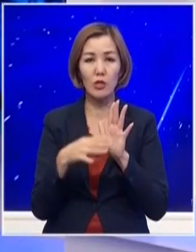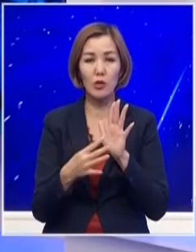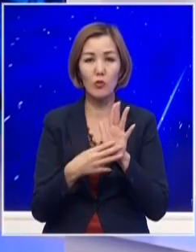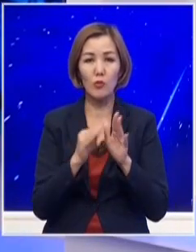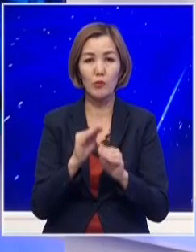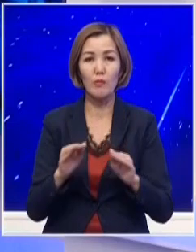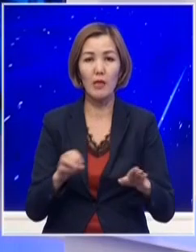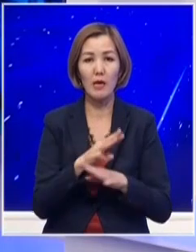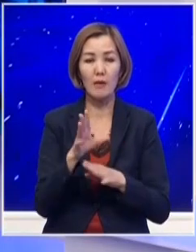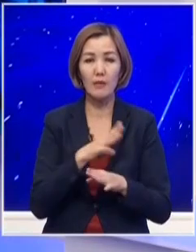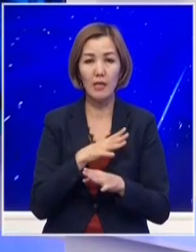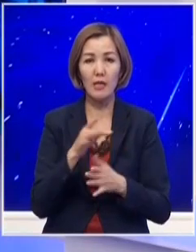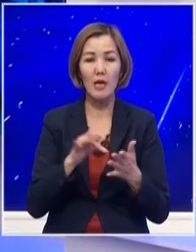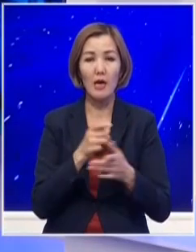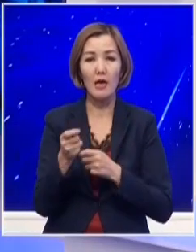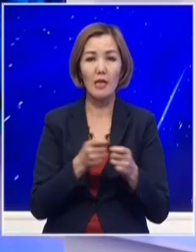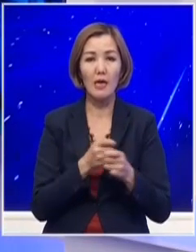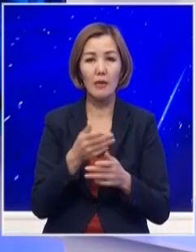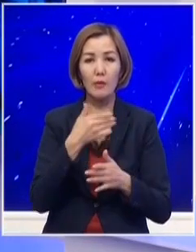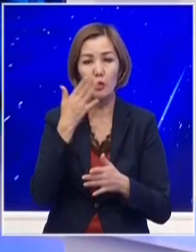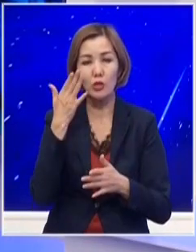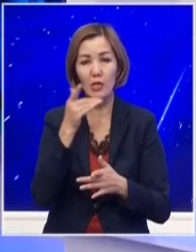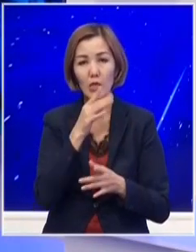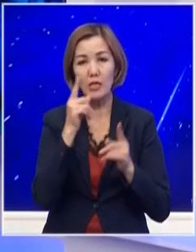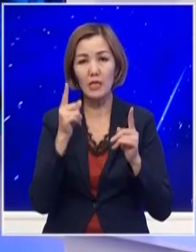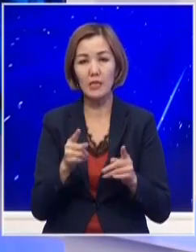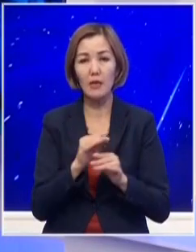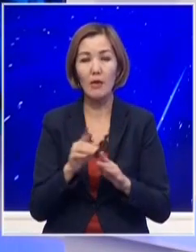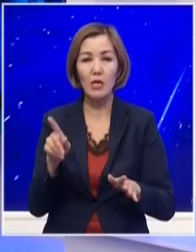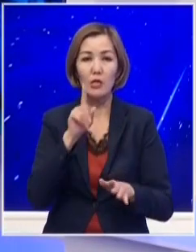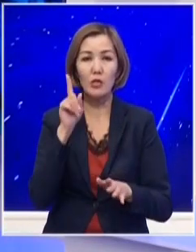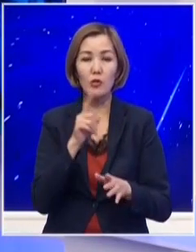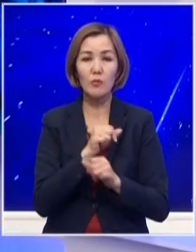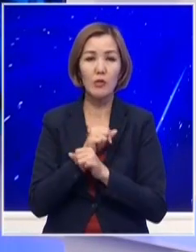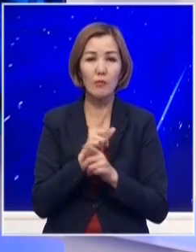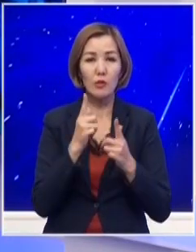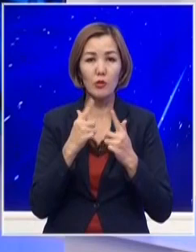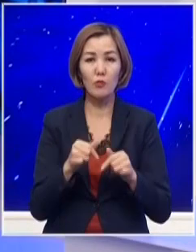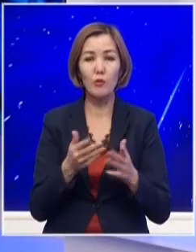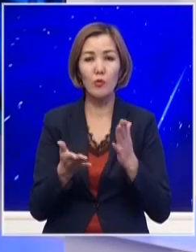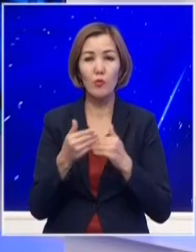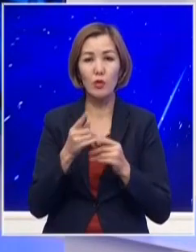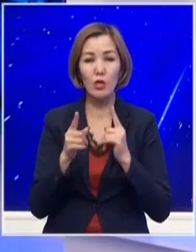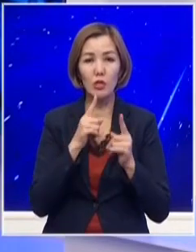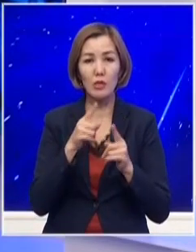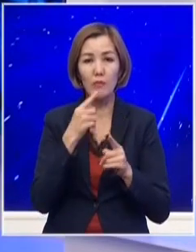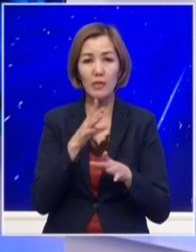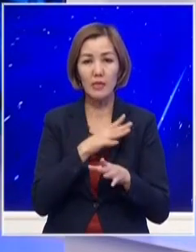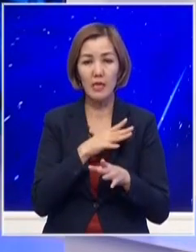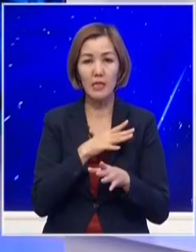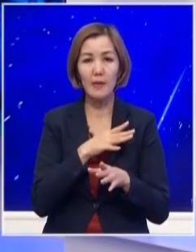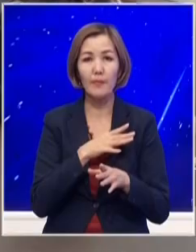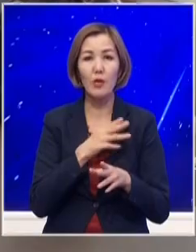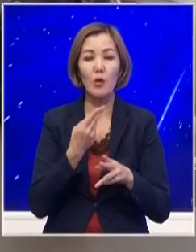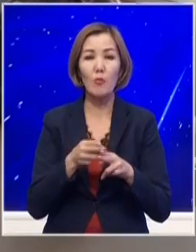Бұл туралы қала әкімінің орынбасары жазғы кезеңде балалар мен жас өспірімдердің демалысын ұйымдастыруға байланысты өткен жиын барысында айтты.